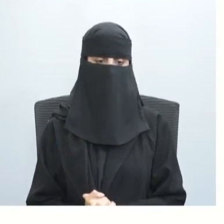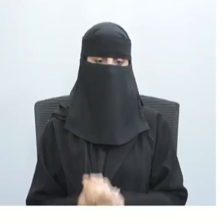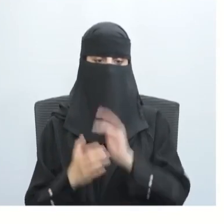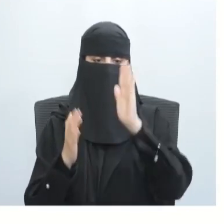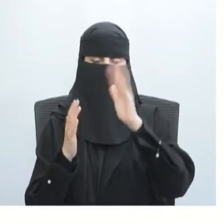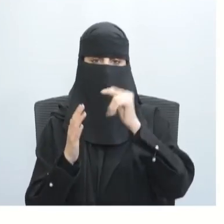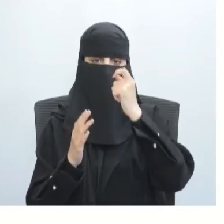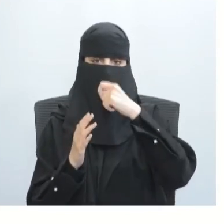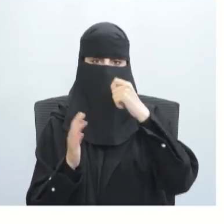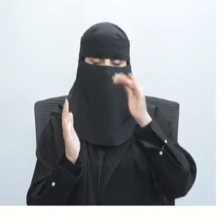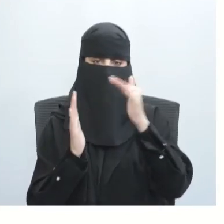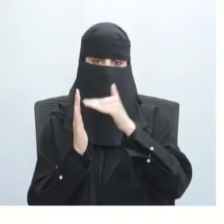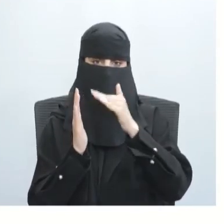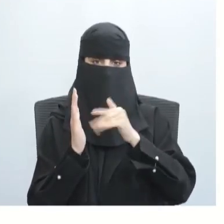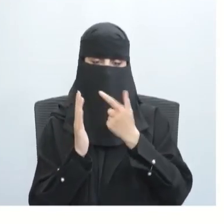ليست